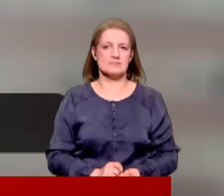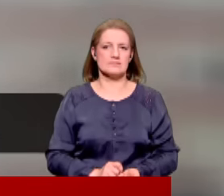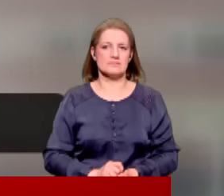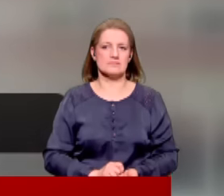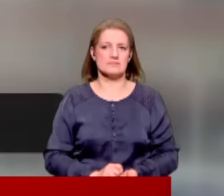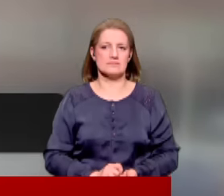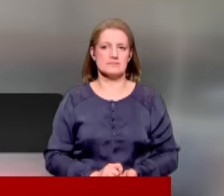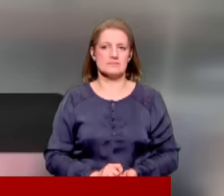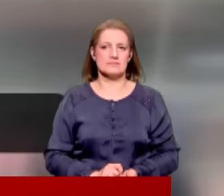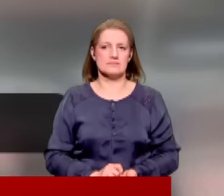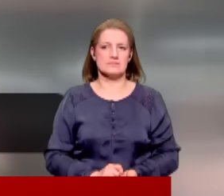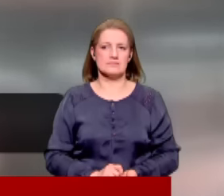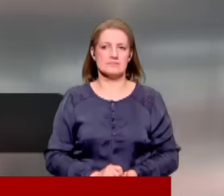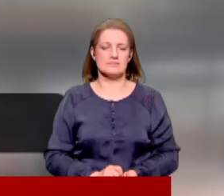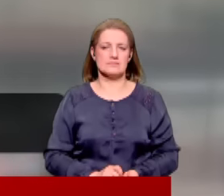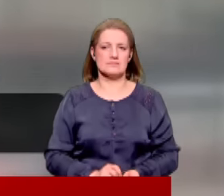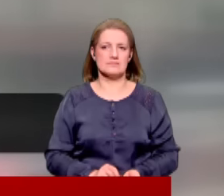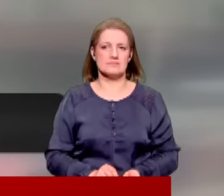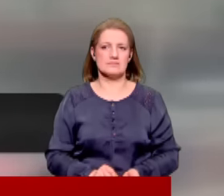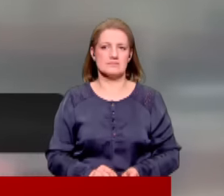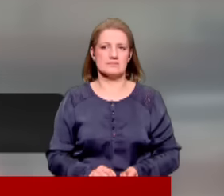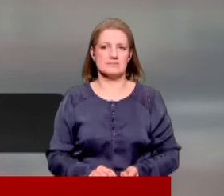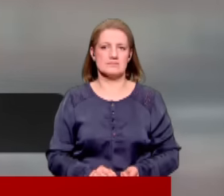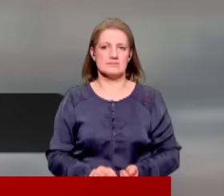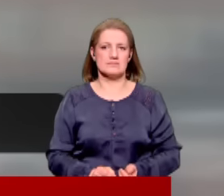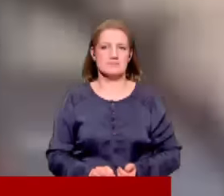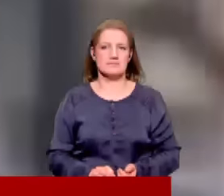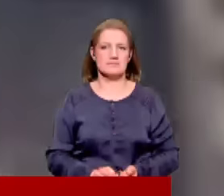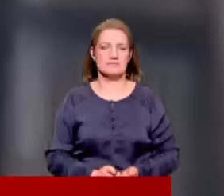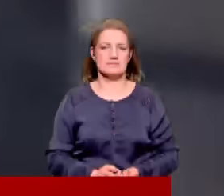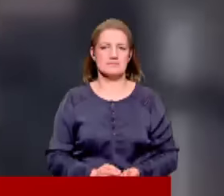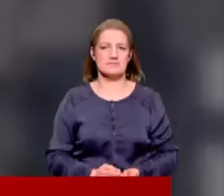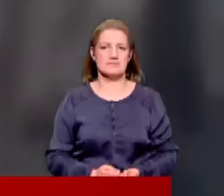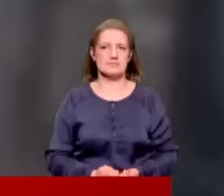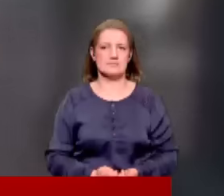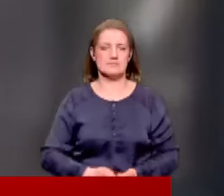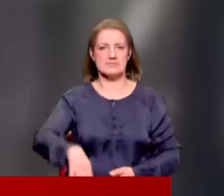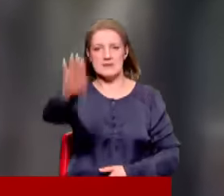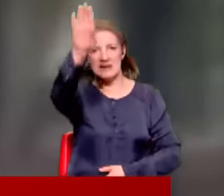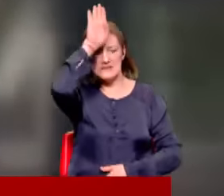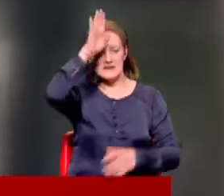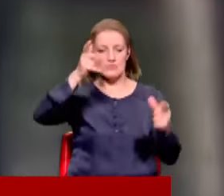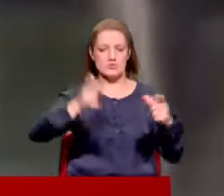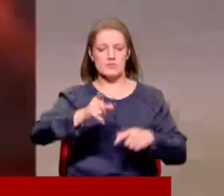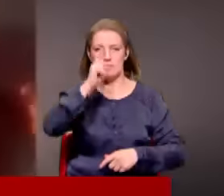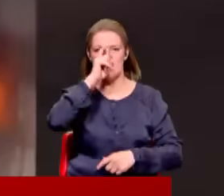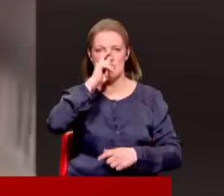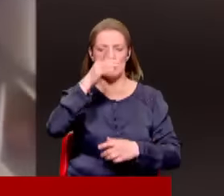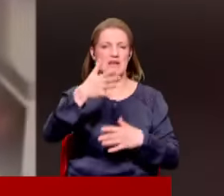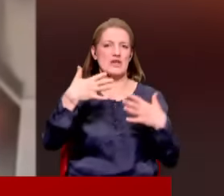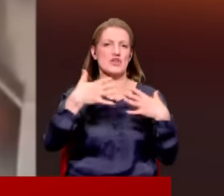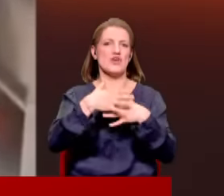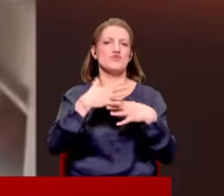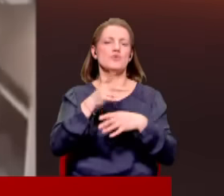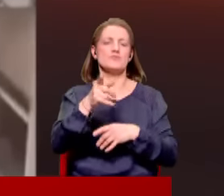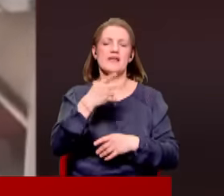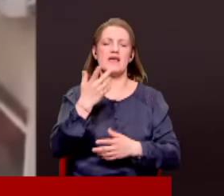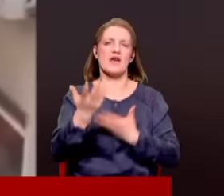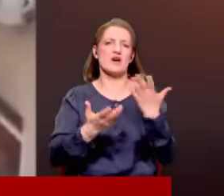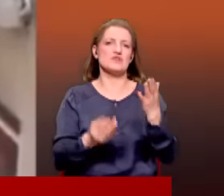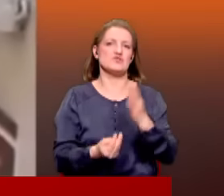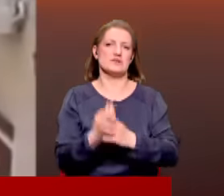İbrahim, Şivanlar, içeride, ata içeride. İstanbul Beşiktaş'taki gece kulübünde yangın çıktı.